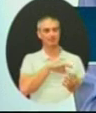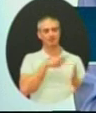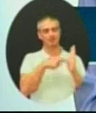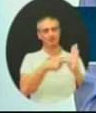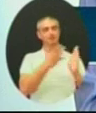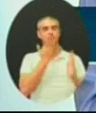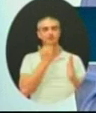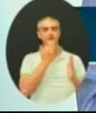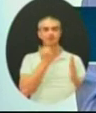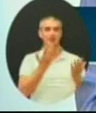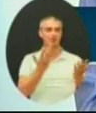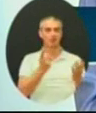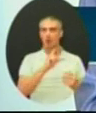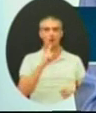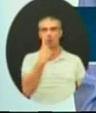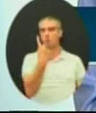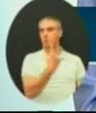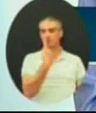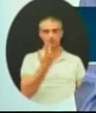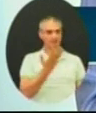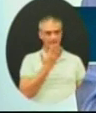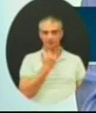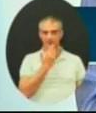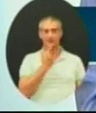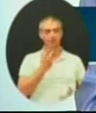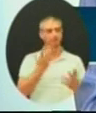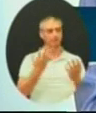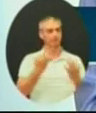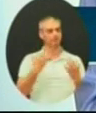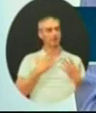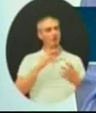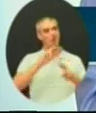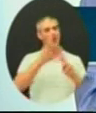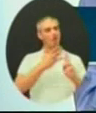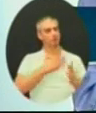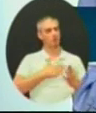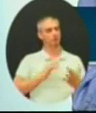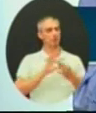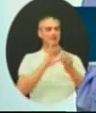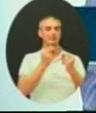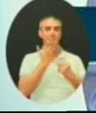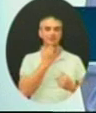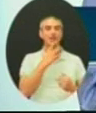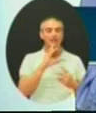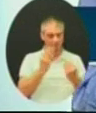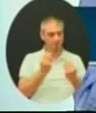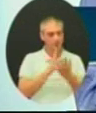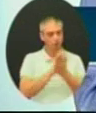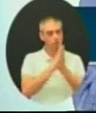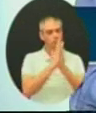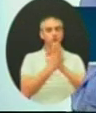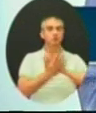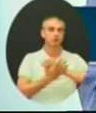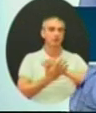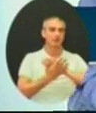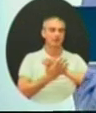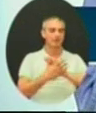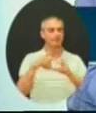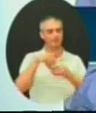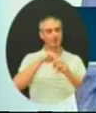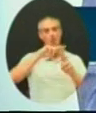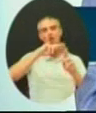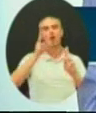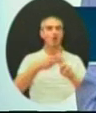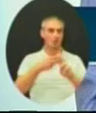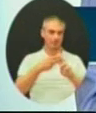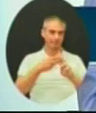הזאת שישראל היא אינה מבודדת, ישראל היא שחקנית רצויה בקהילה הבינלאומית, ויש משהו משתנה במערכת